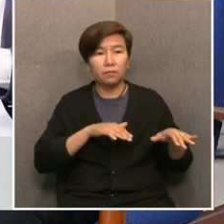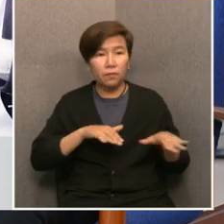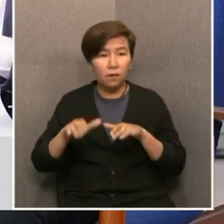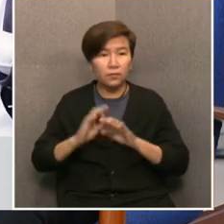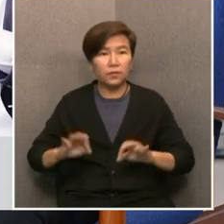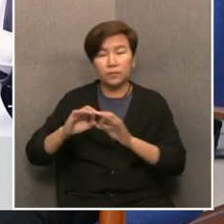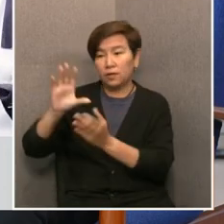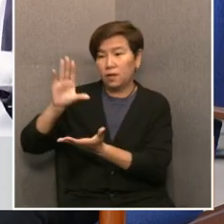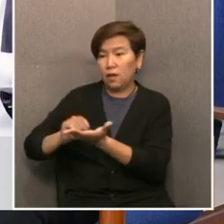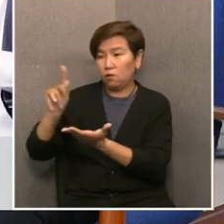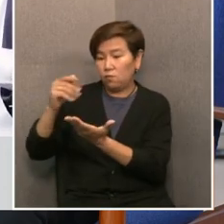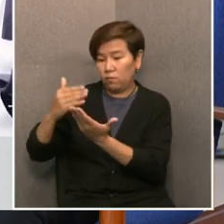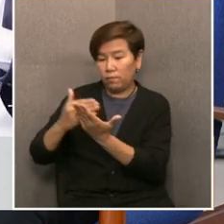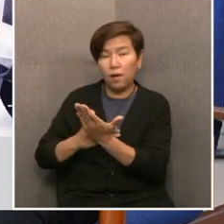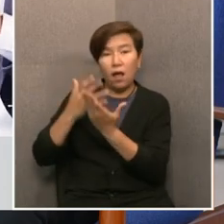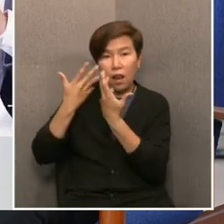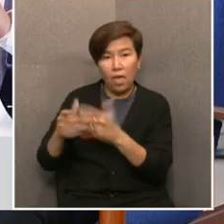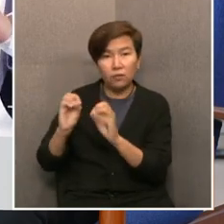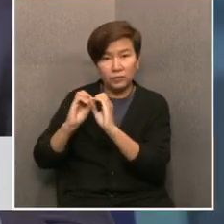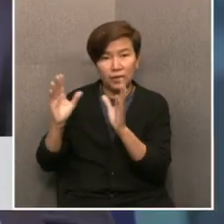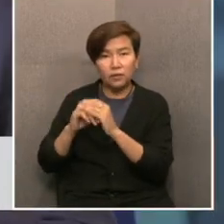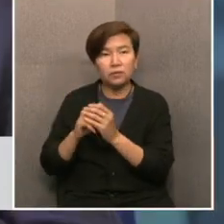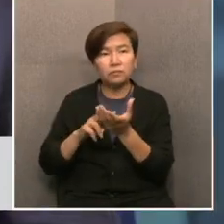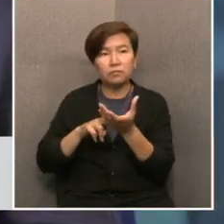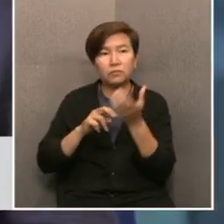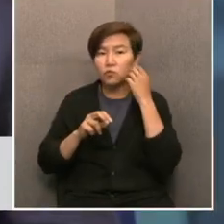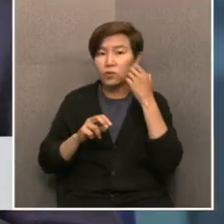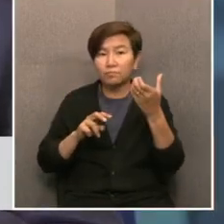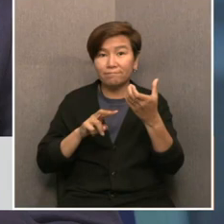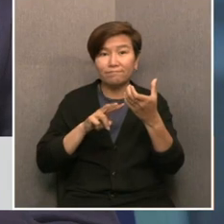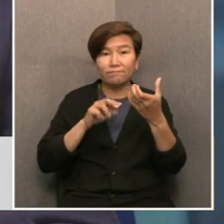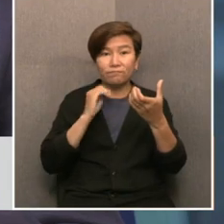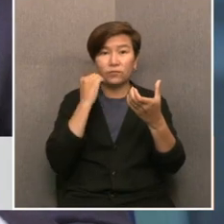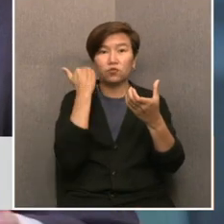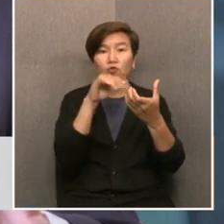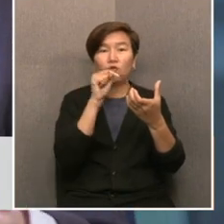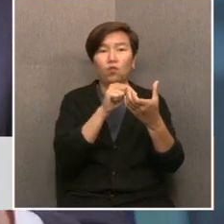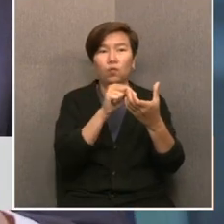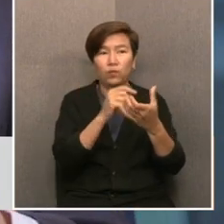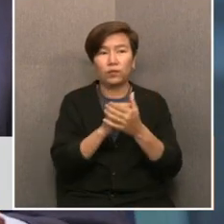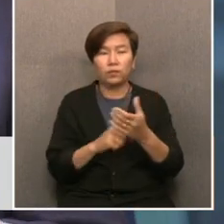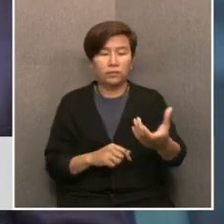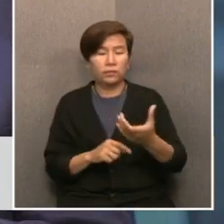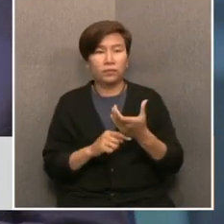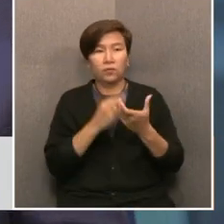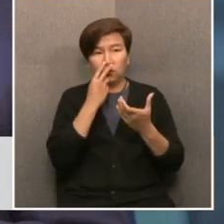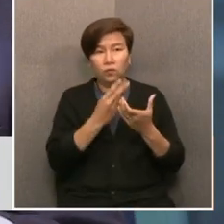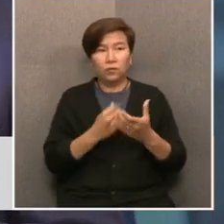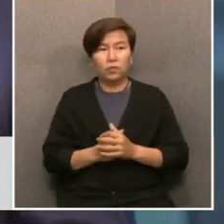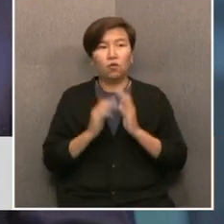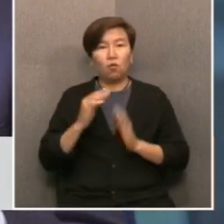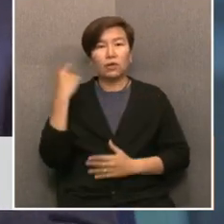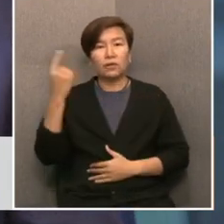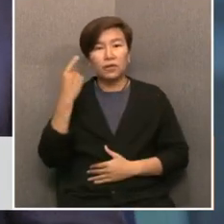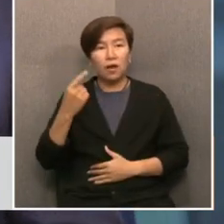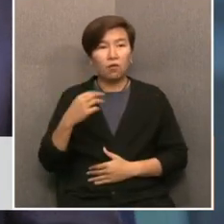ข้อมูลที่แน่ชัดนะครับแล้วก็สามารถเตือนผ่านมือถือได้ข้อดีก็คือการเตือนผ่านมือถือในวงเนี้ยต่อให้เราเป็นท่องเที่ยวนะครับเราไปอยู่